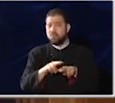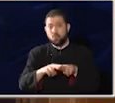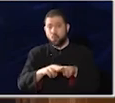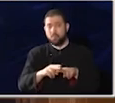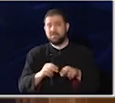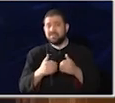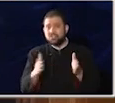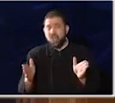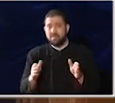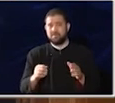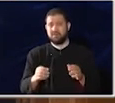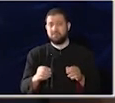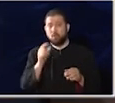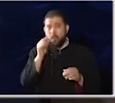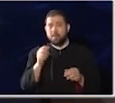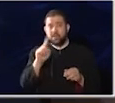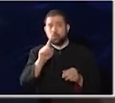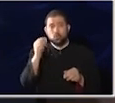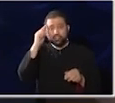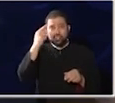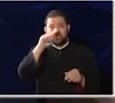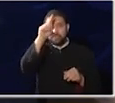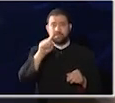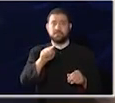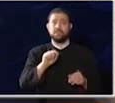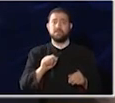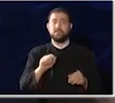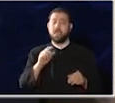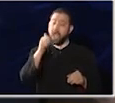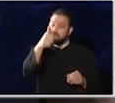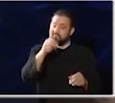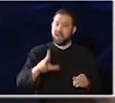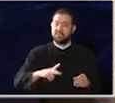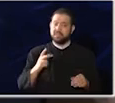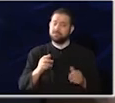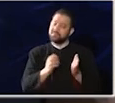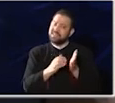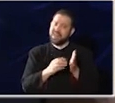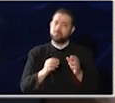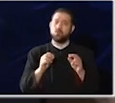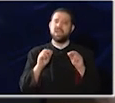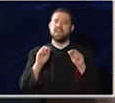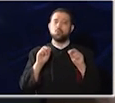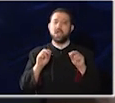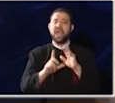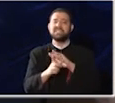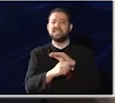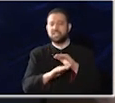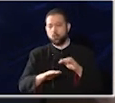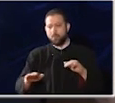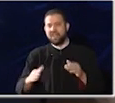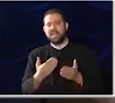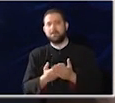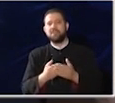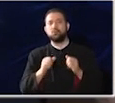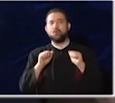fel univor, da, dar da, nu da, știu trebuie... cum să înceapă și ce să facă. Într-adevăr, e nevoie de educație încă din